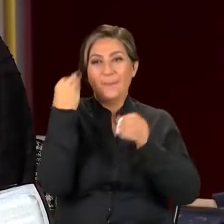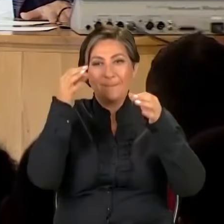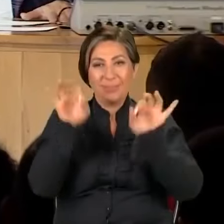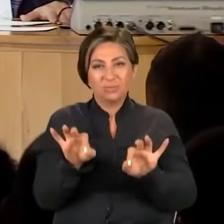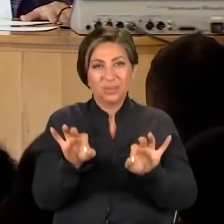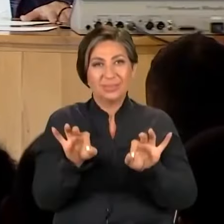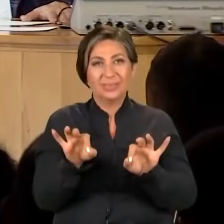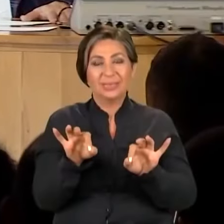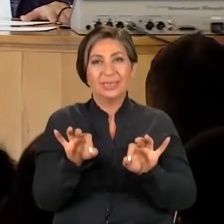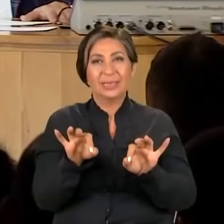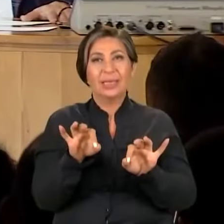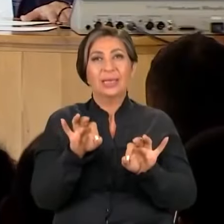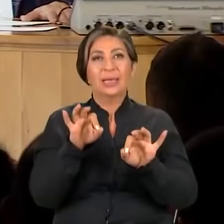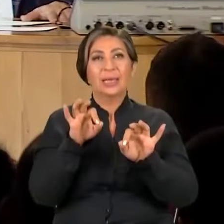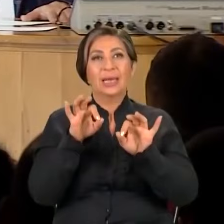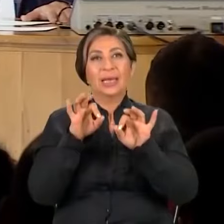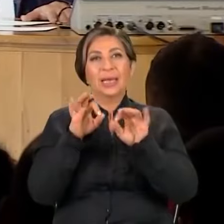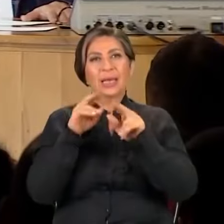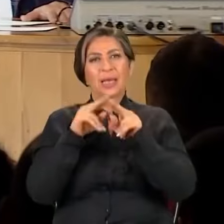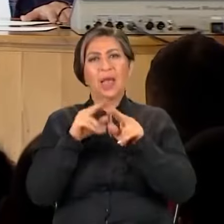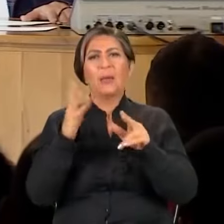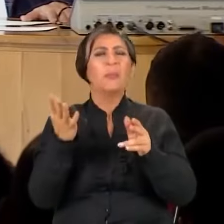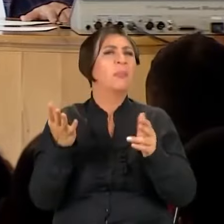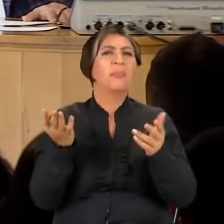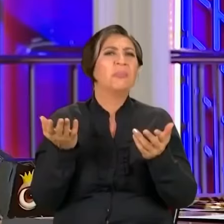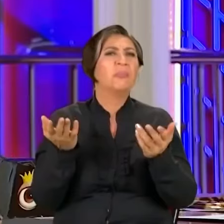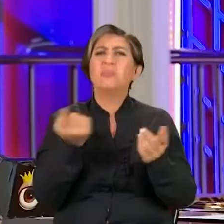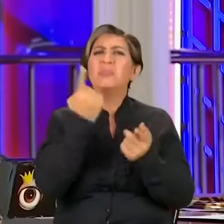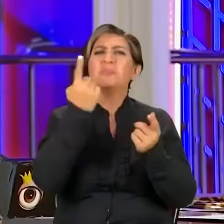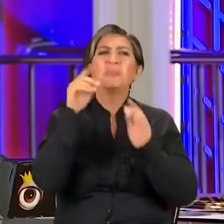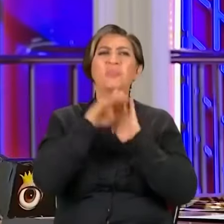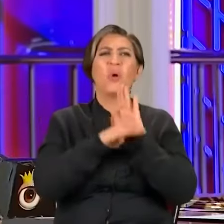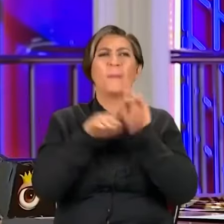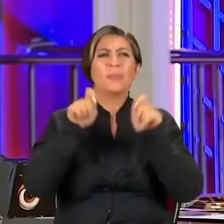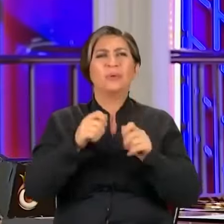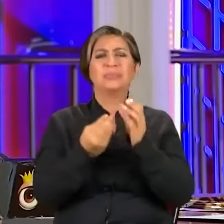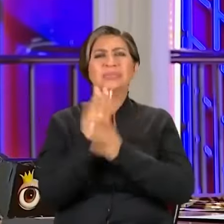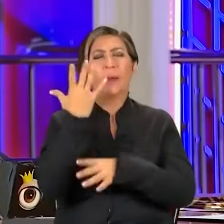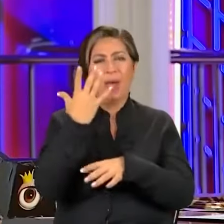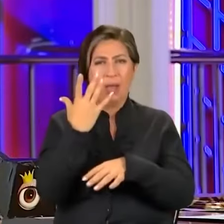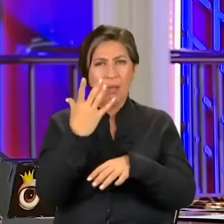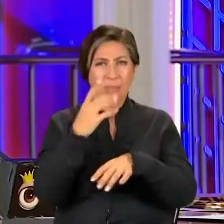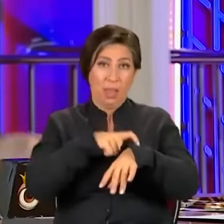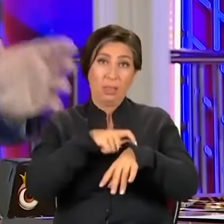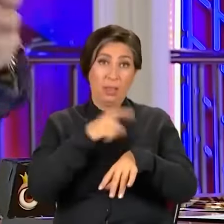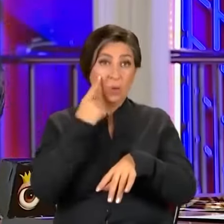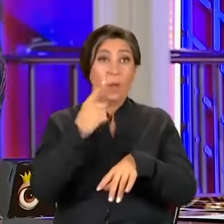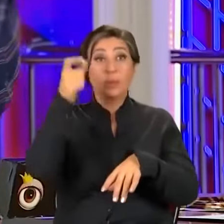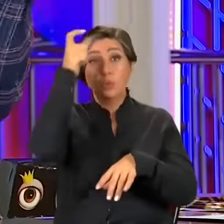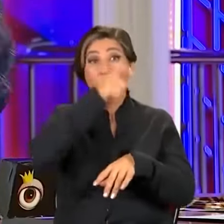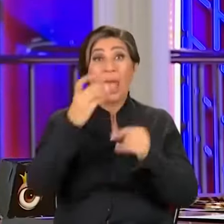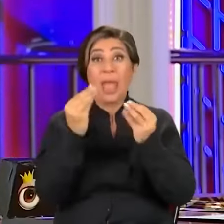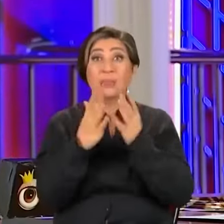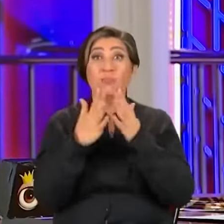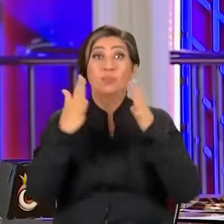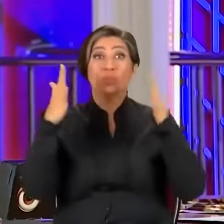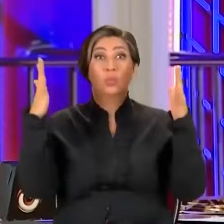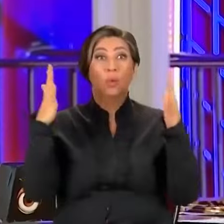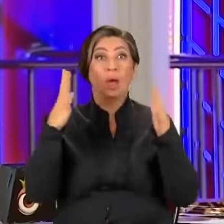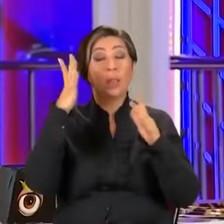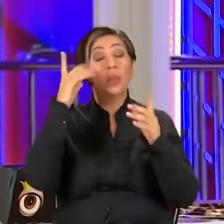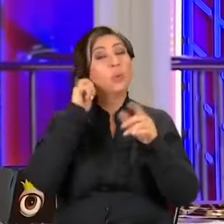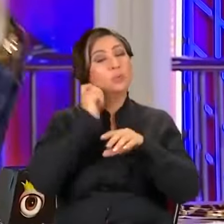bir kanalda haybeden bir program yapıyorum sabah saatlerinde. Fakat Türkiye'nin en büyüğü,